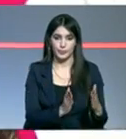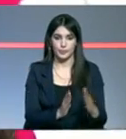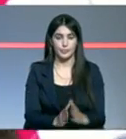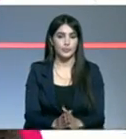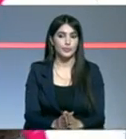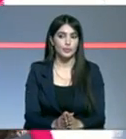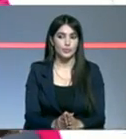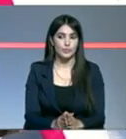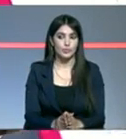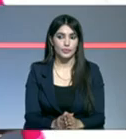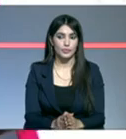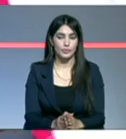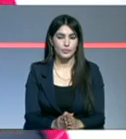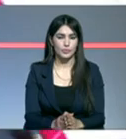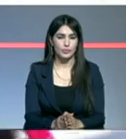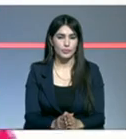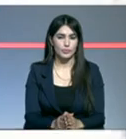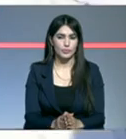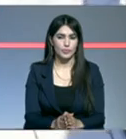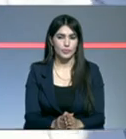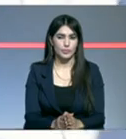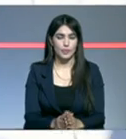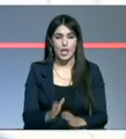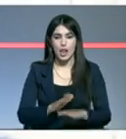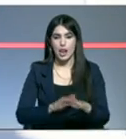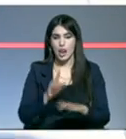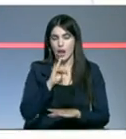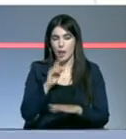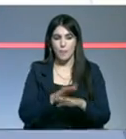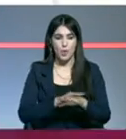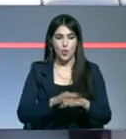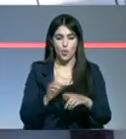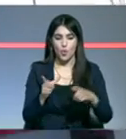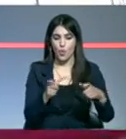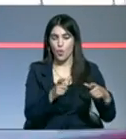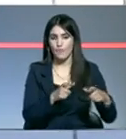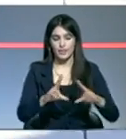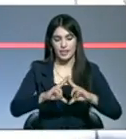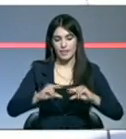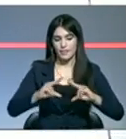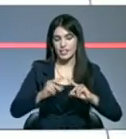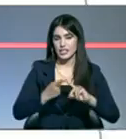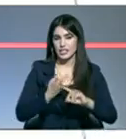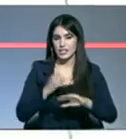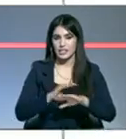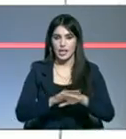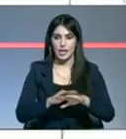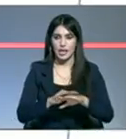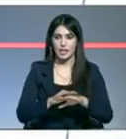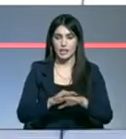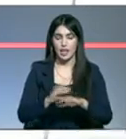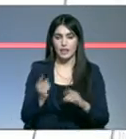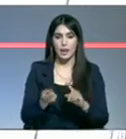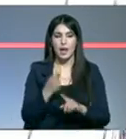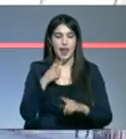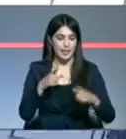ولك الطبيب يتحدث أو يتوجه إلى الصيدلي حضر لها هذا